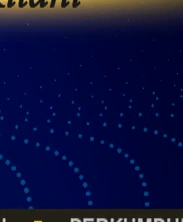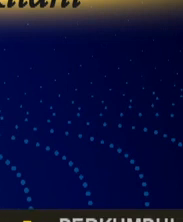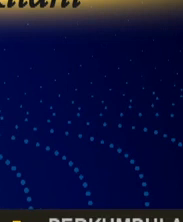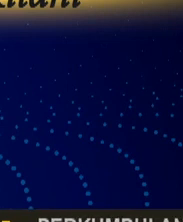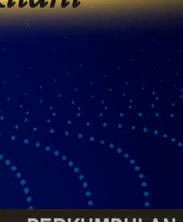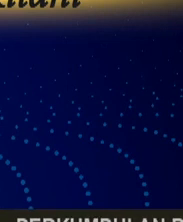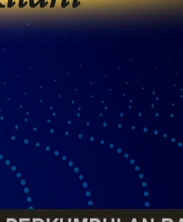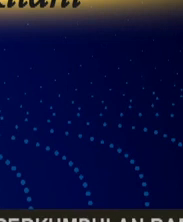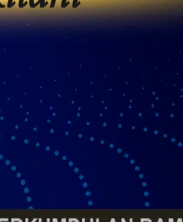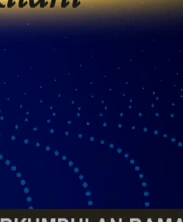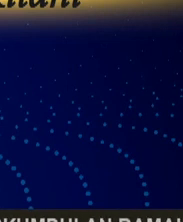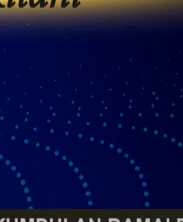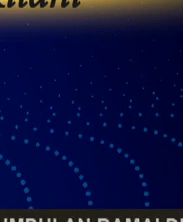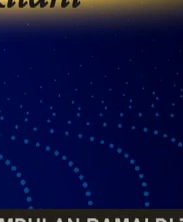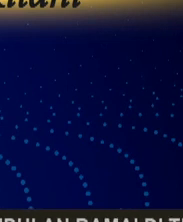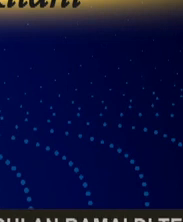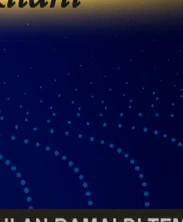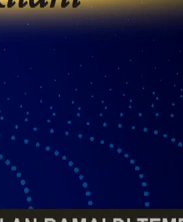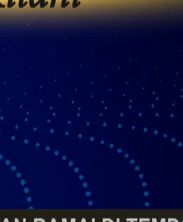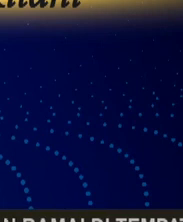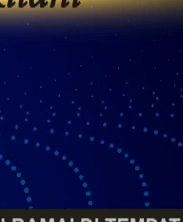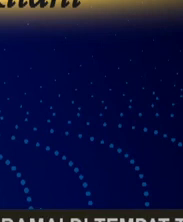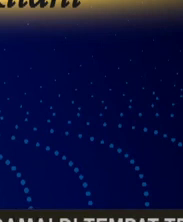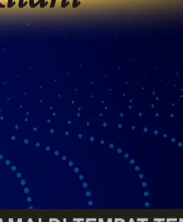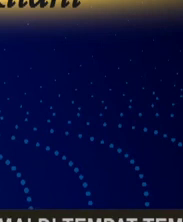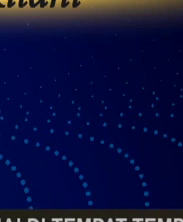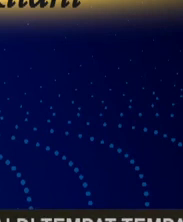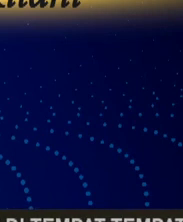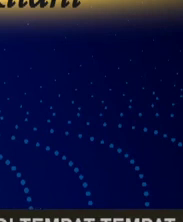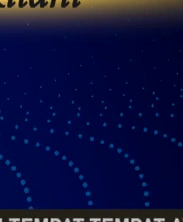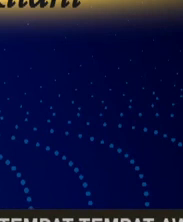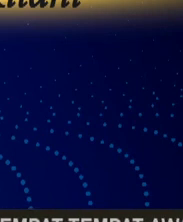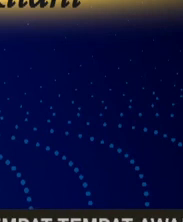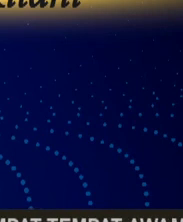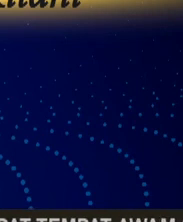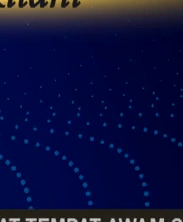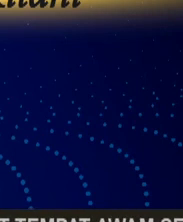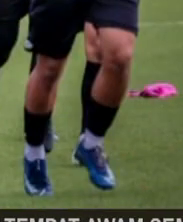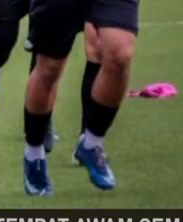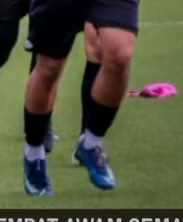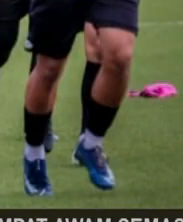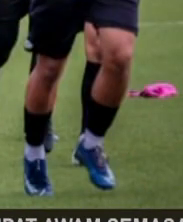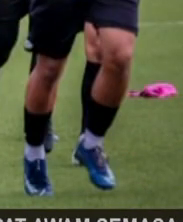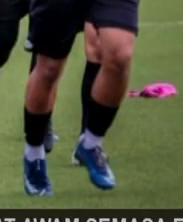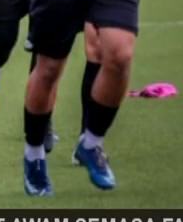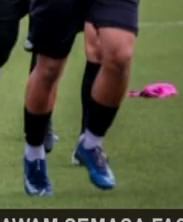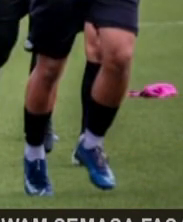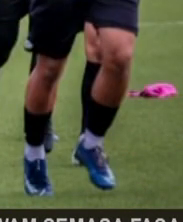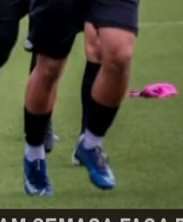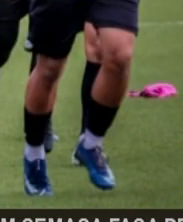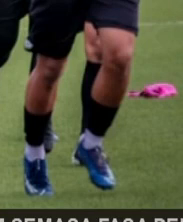AFF 2020 yang dijadwalkan bermula disampein ke Hai